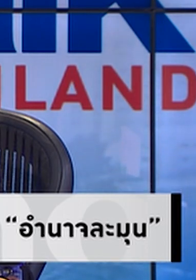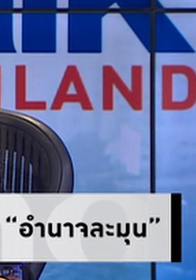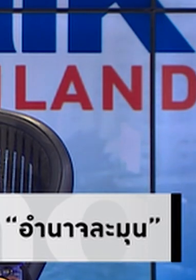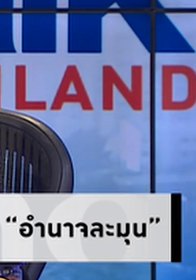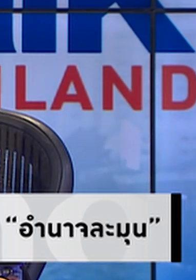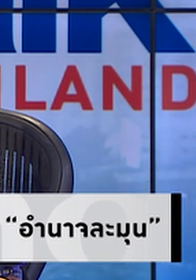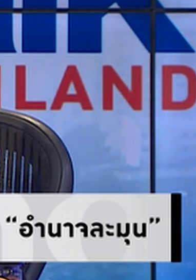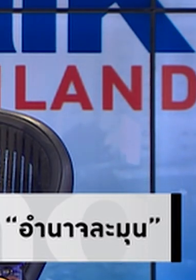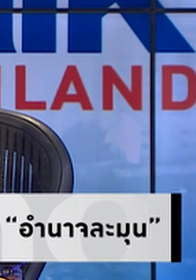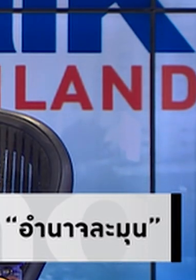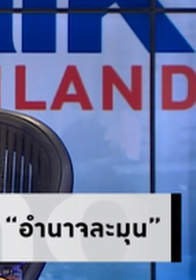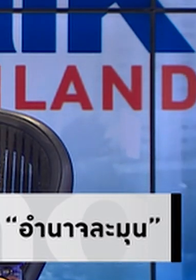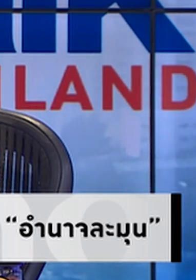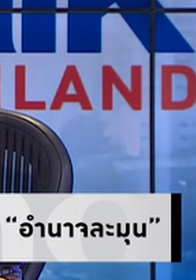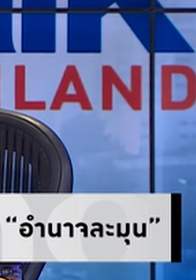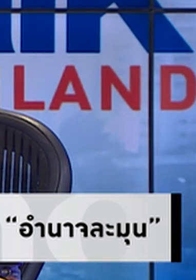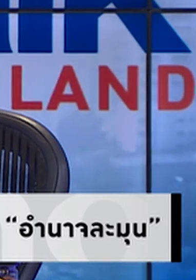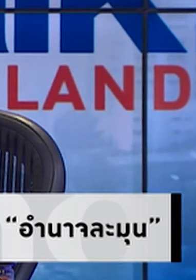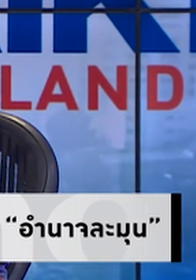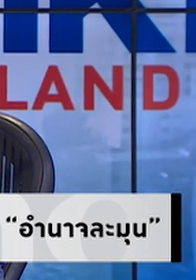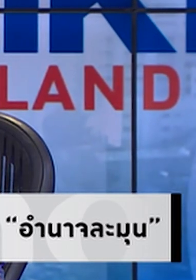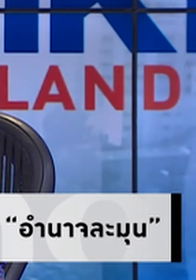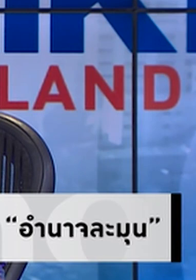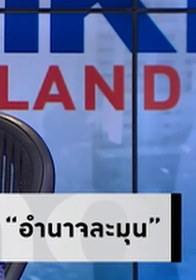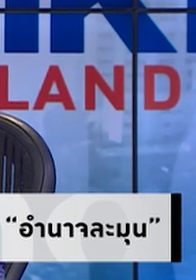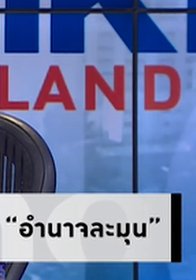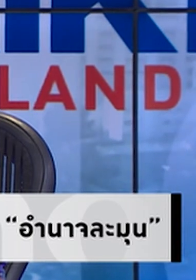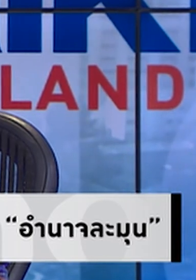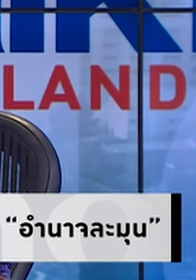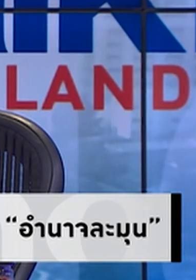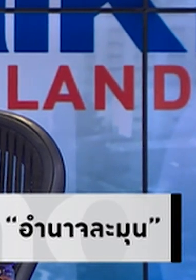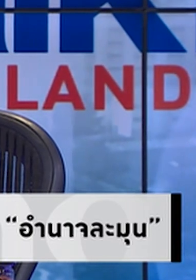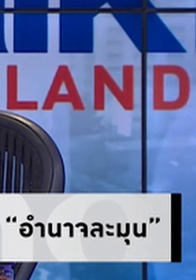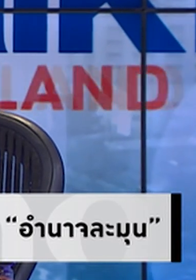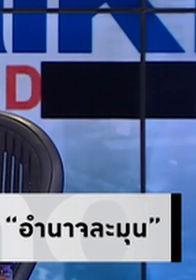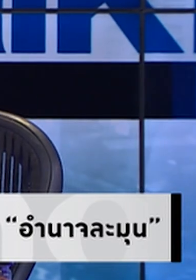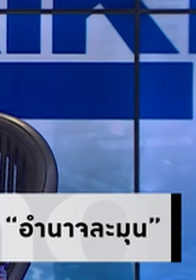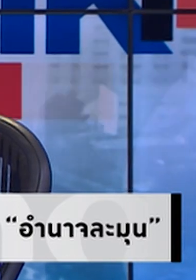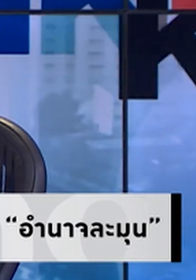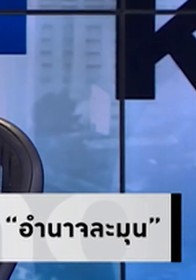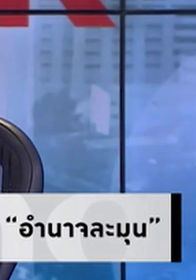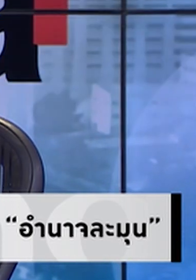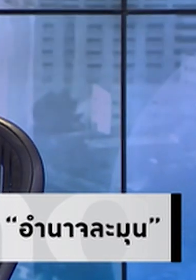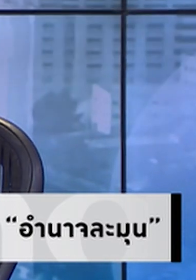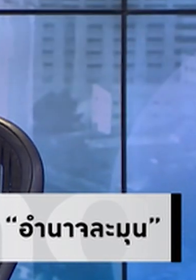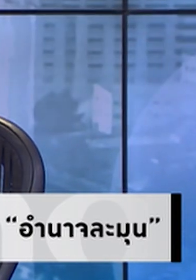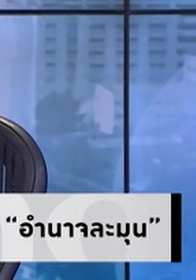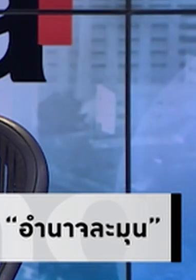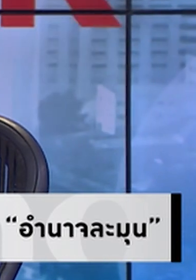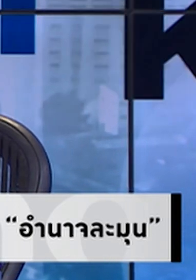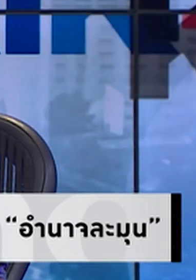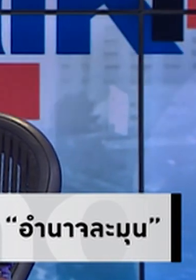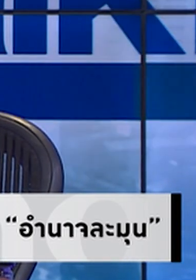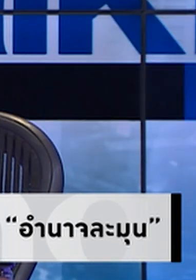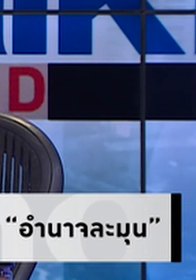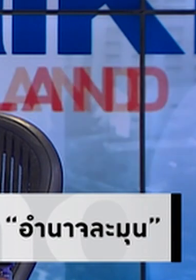ากฏพาวเวอร์ของตัวเองให้ respectable ให้เป็นที่ look up to ให้เป็นที่น่าชื่นชม